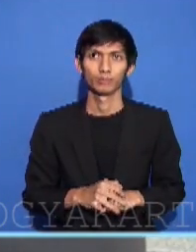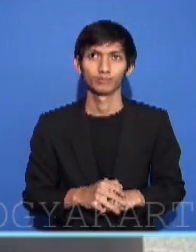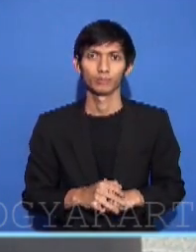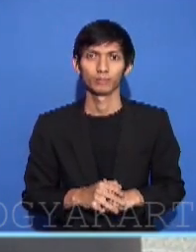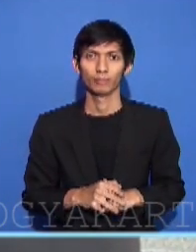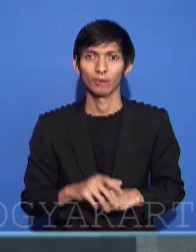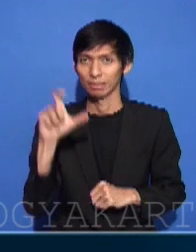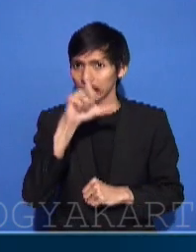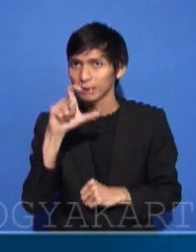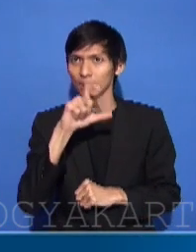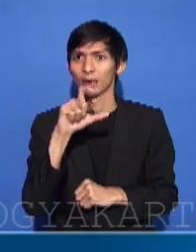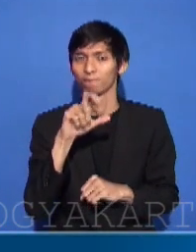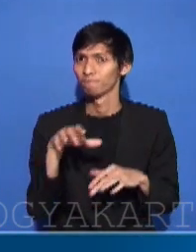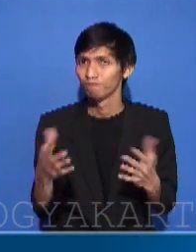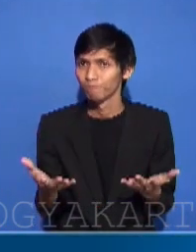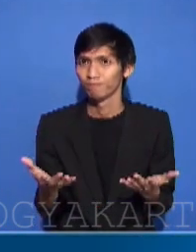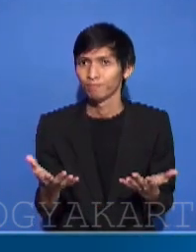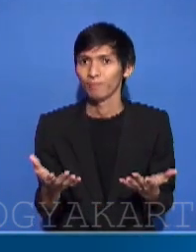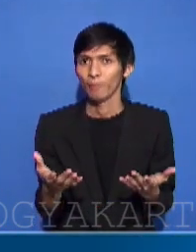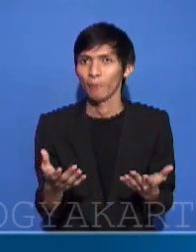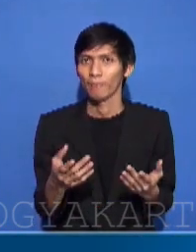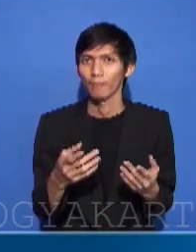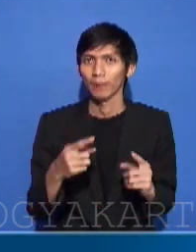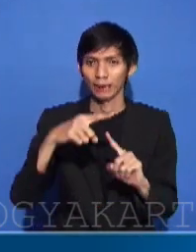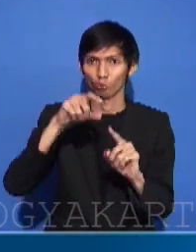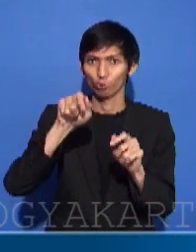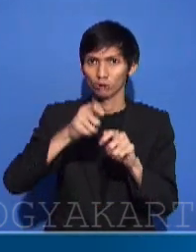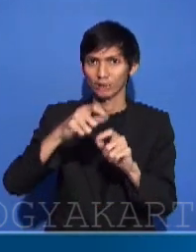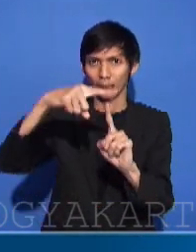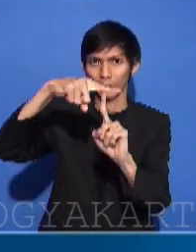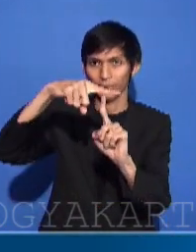modusnya adalah kunci T, kemudian